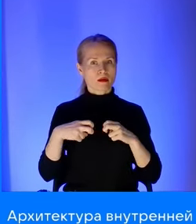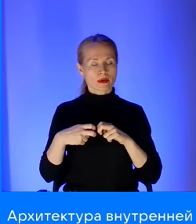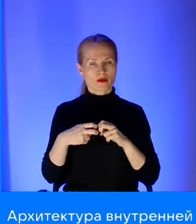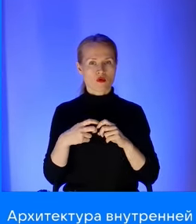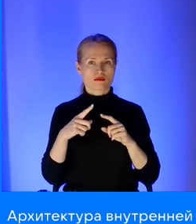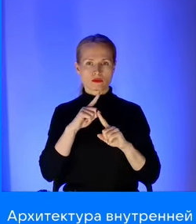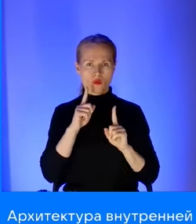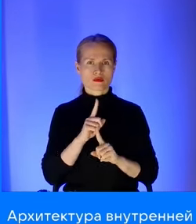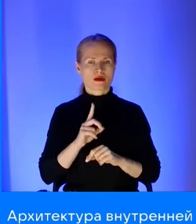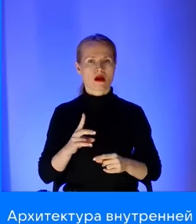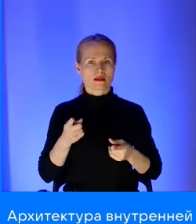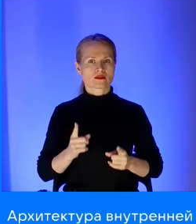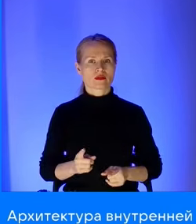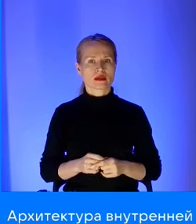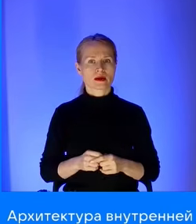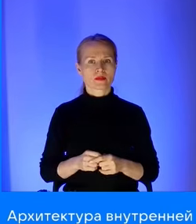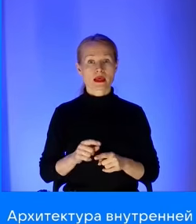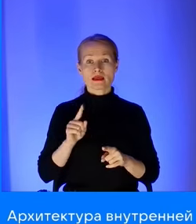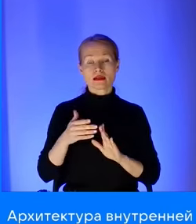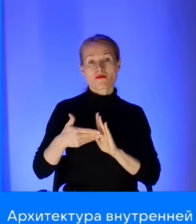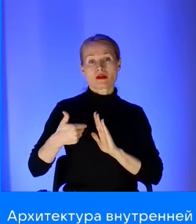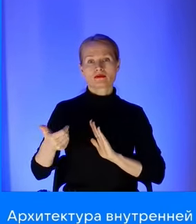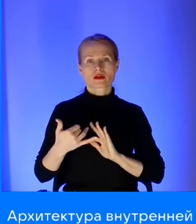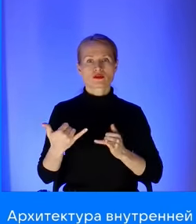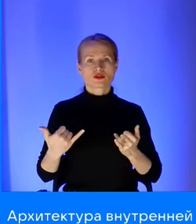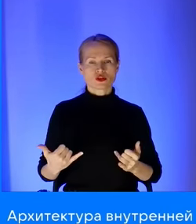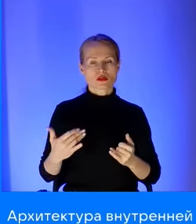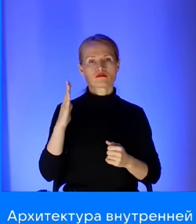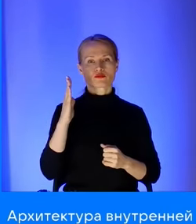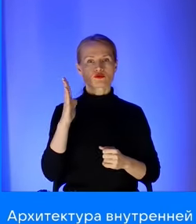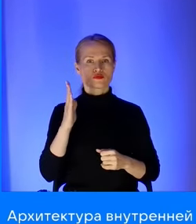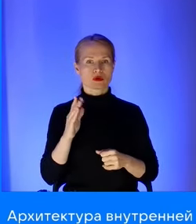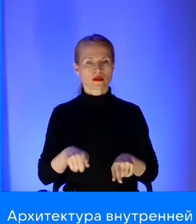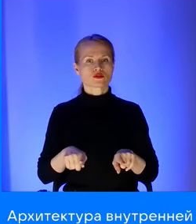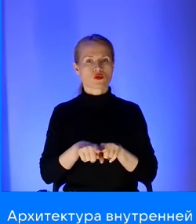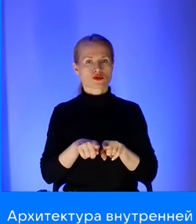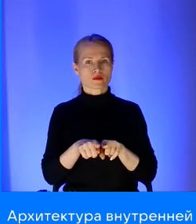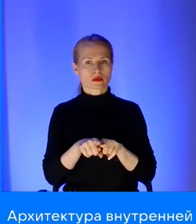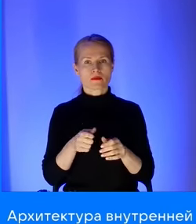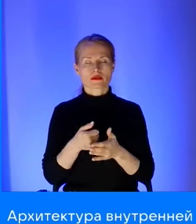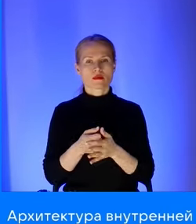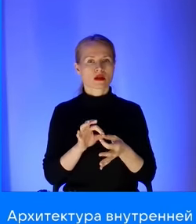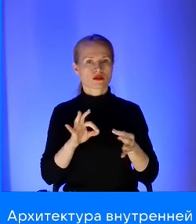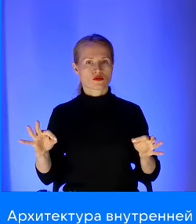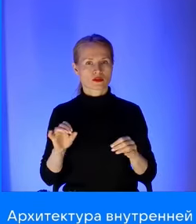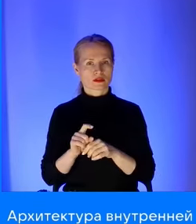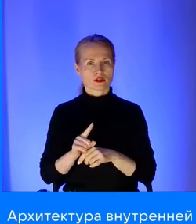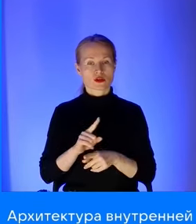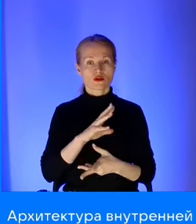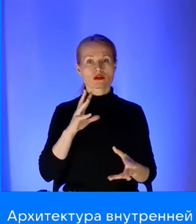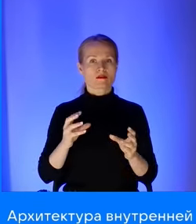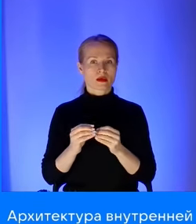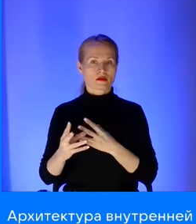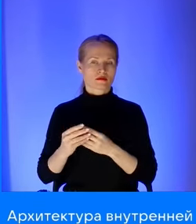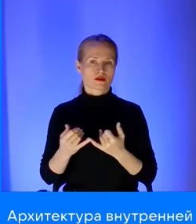вызовы которые стояли и стоят сейчас Они схожи это там максимально сложные задачи которые там Совместно мы сейчас